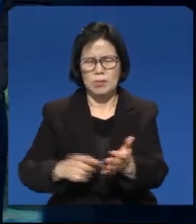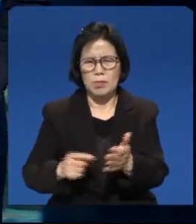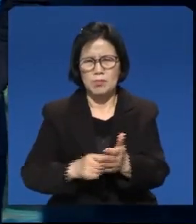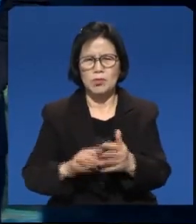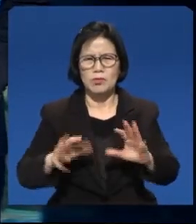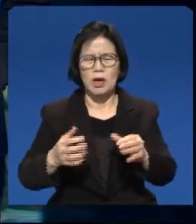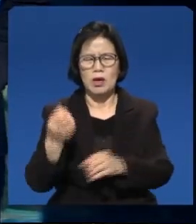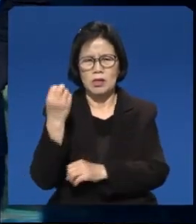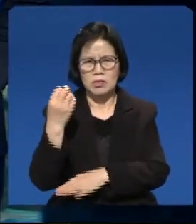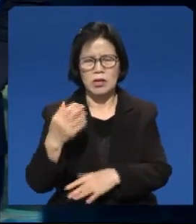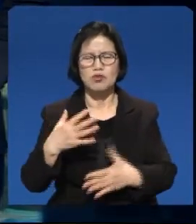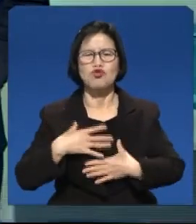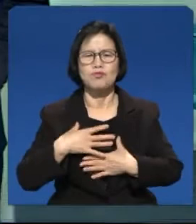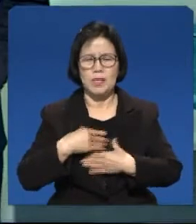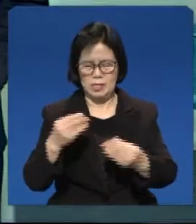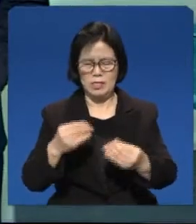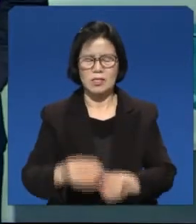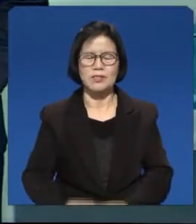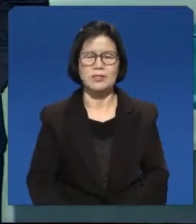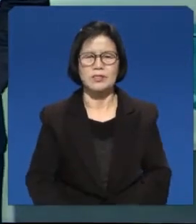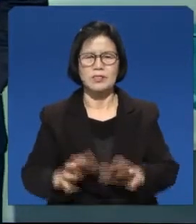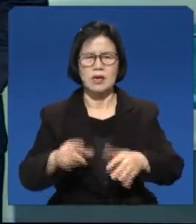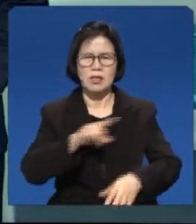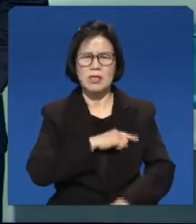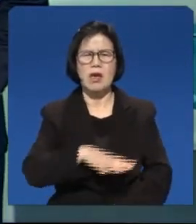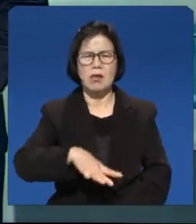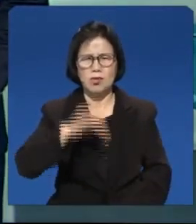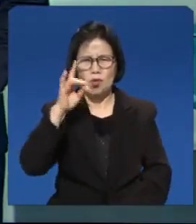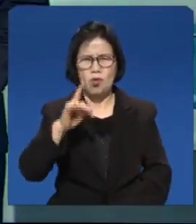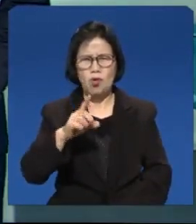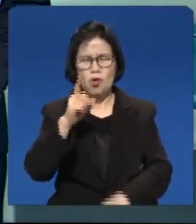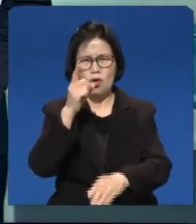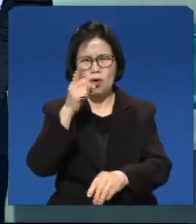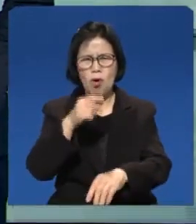근간은 국민의 안전입니다. 세계 최초 엔데믹 전환